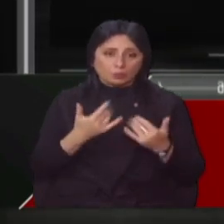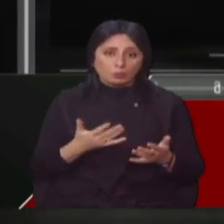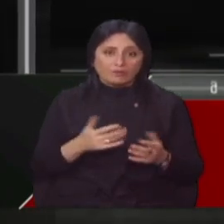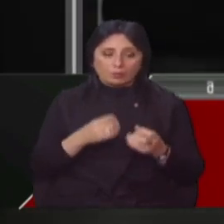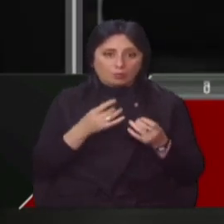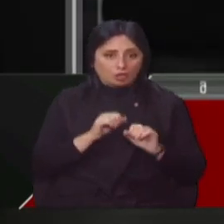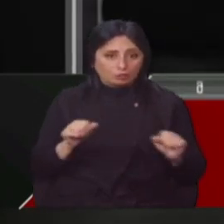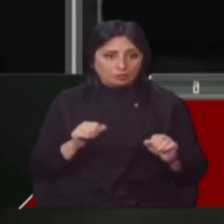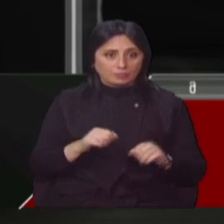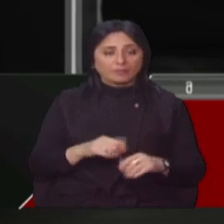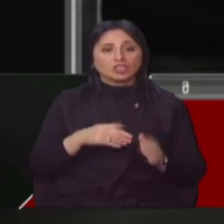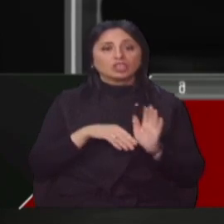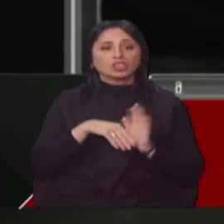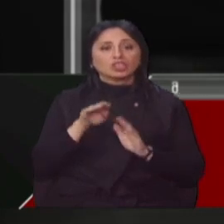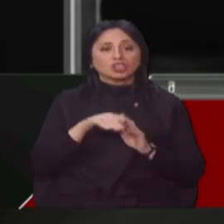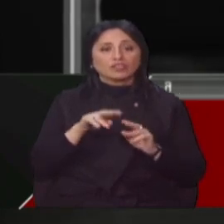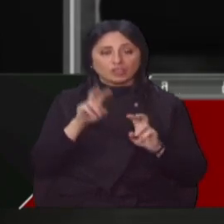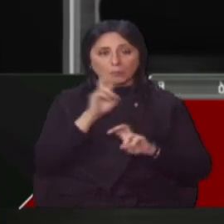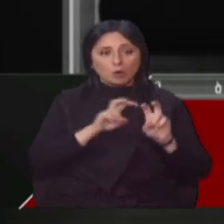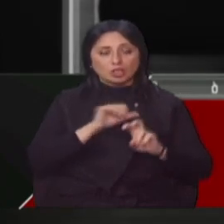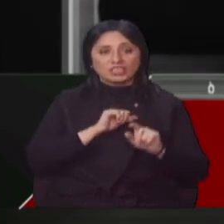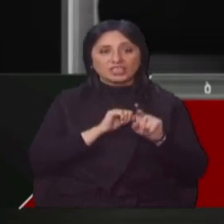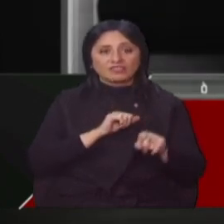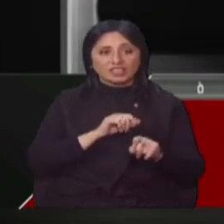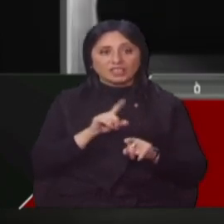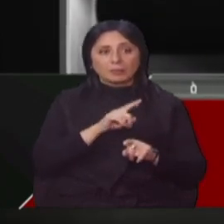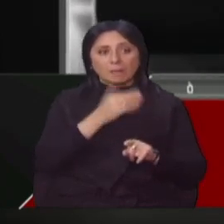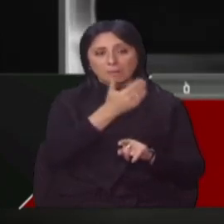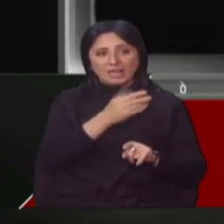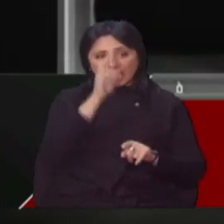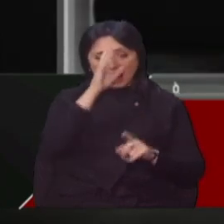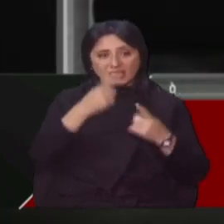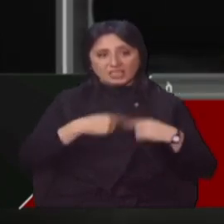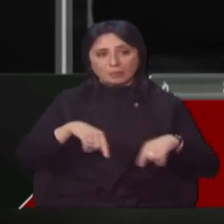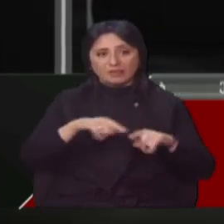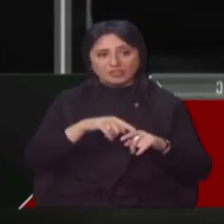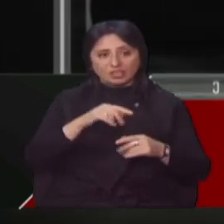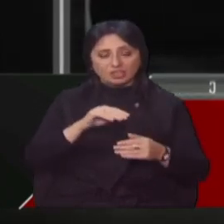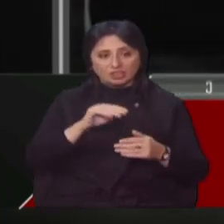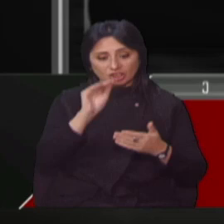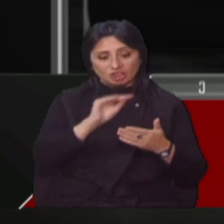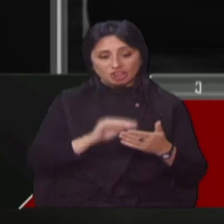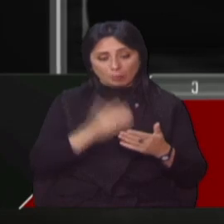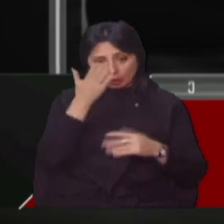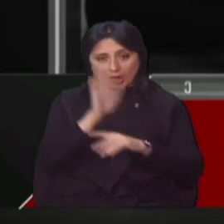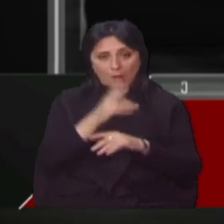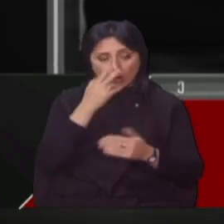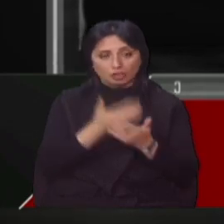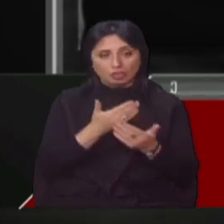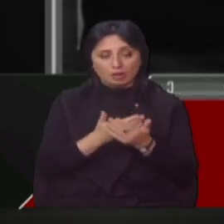ჯობია, რომ მოიძიონ თვითონ მათი არასამთავრობოები ჩამოწერონ გამოაშკარაონ